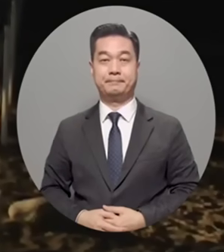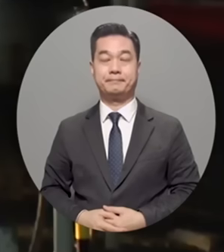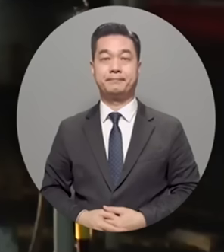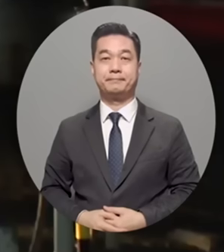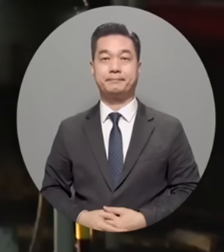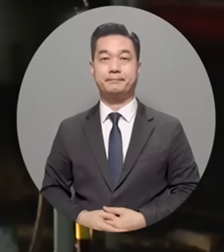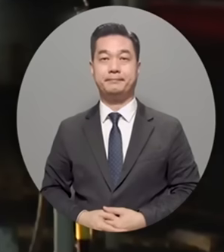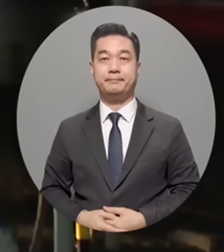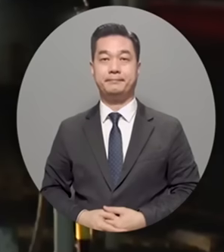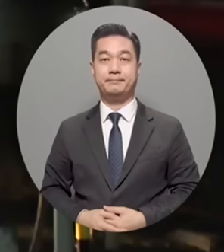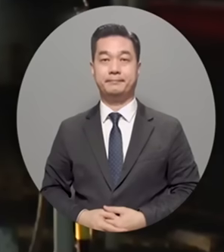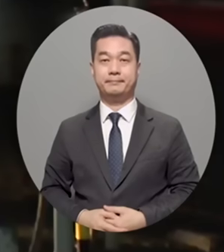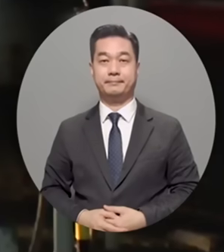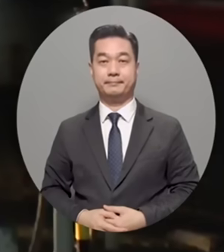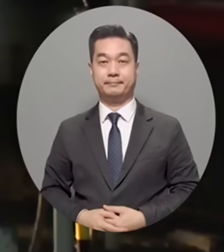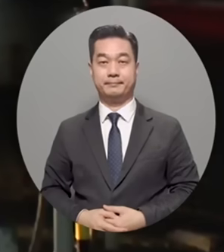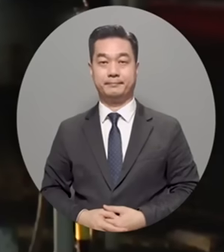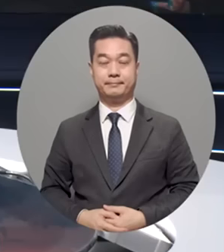뉴스 홍한피입니다.